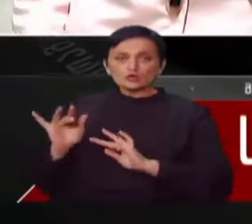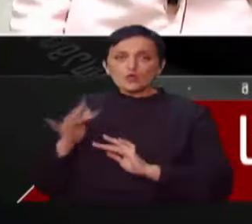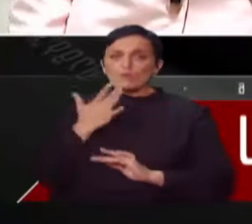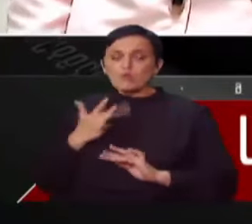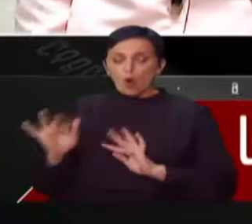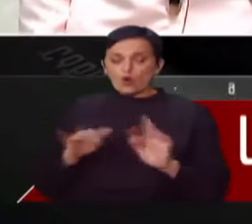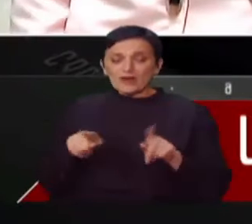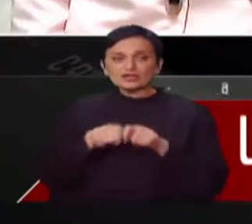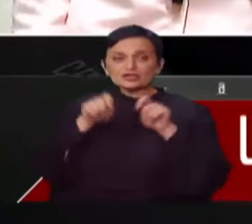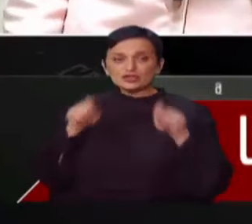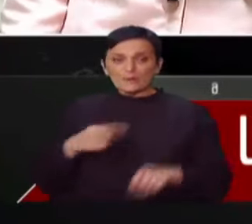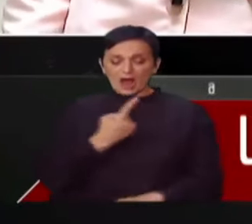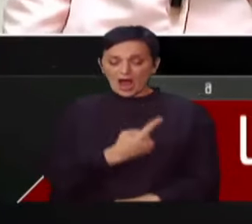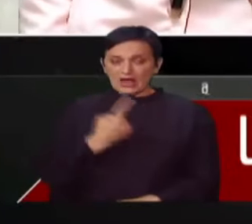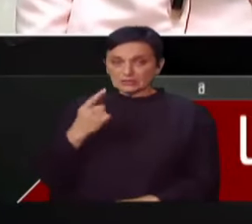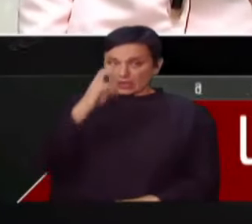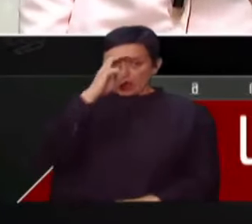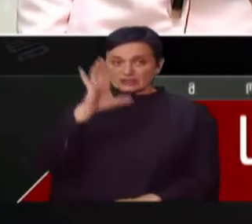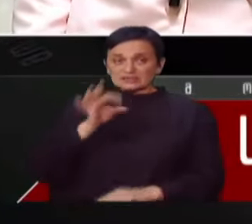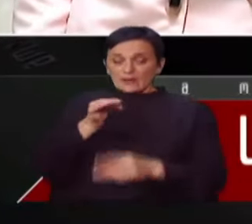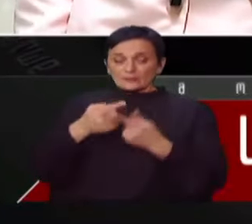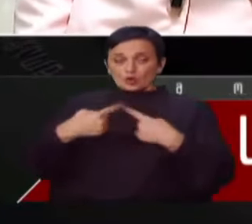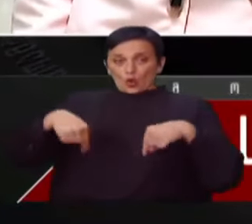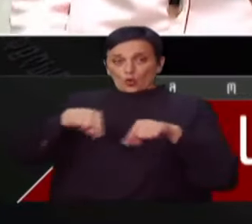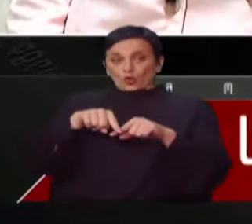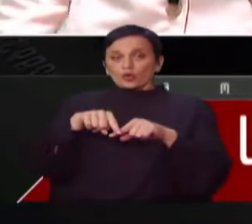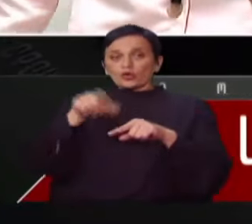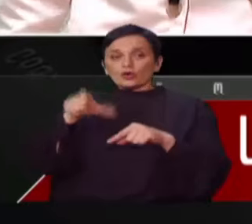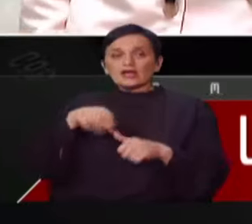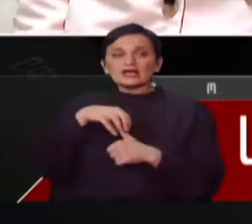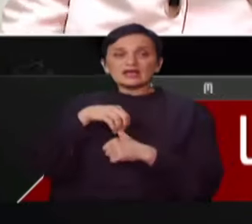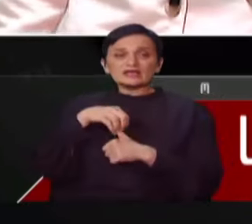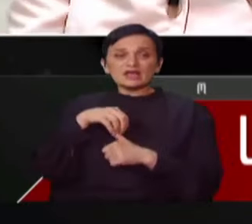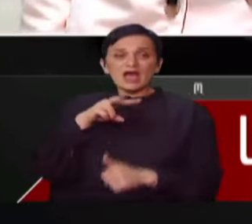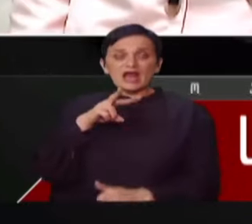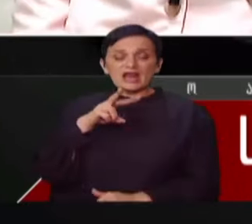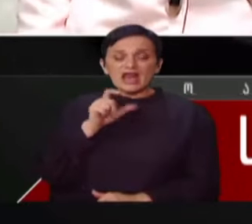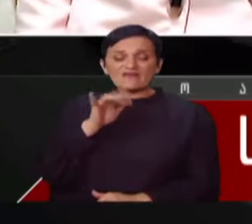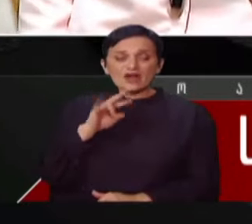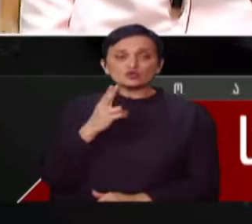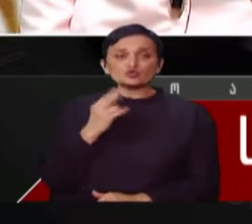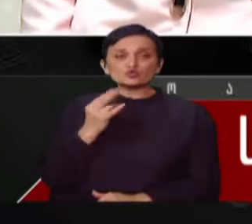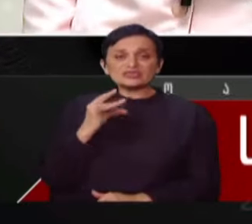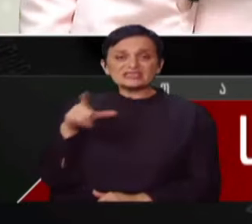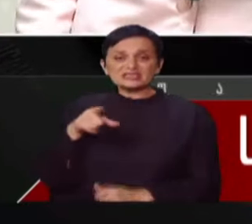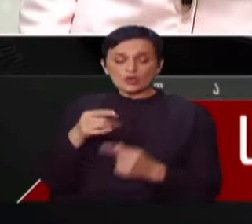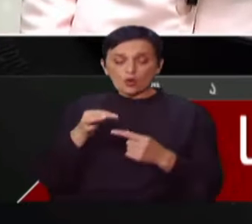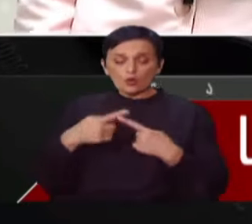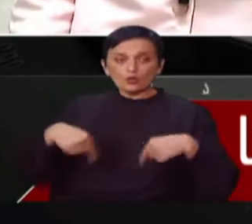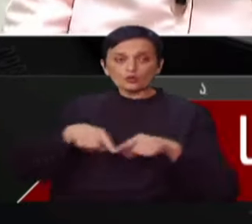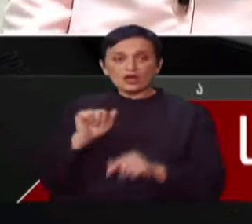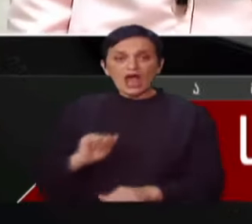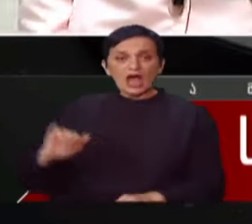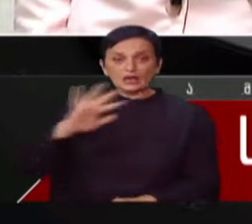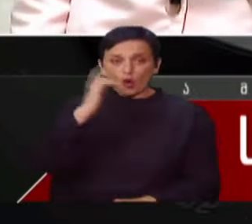რომელიც ჩამოაყალიბა ერთ-ერთი არასამთავრობო ორგანიზაციის ლიდერმა ლევან ცუცქირიძემ. ეს ორგანიზაცია არის